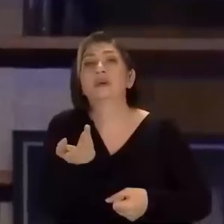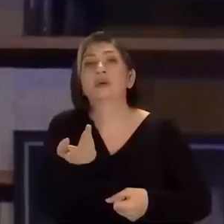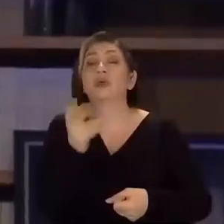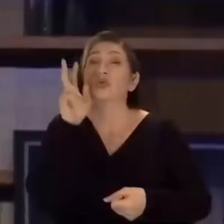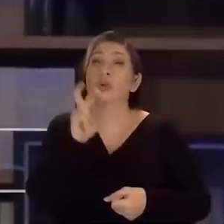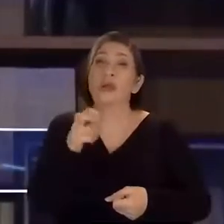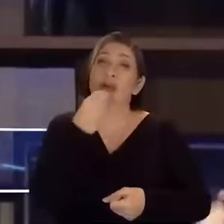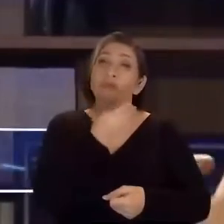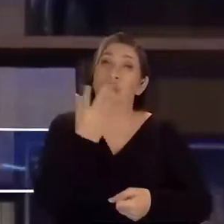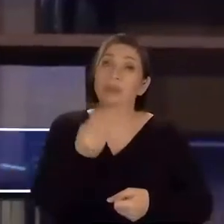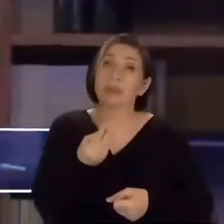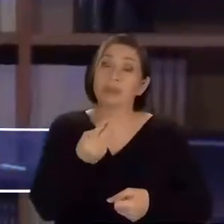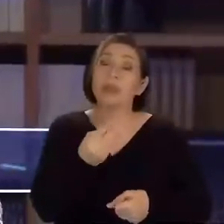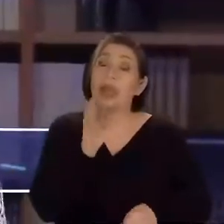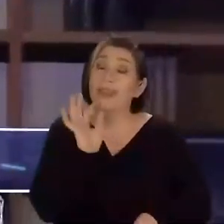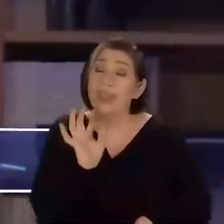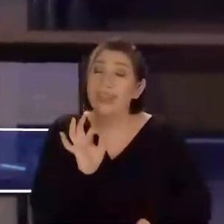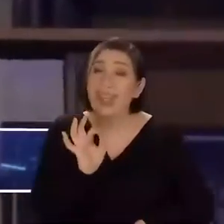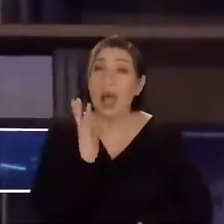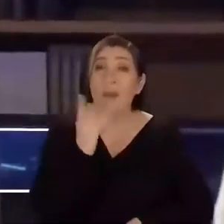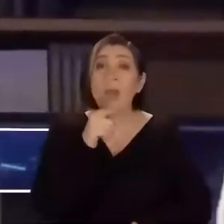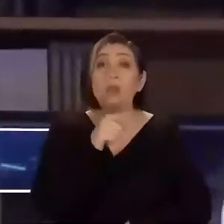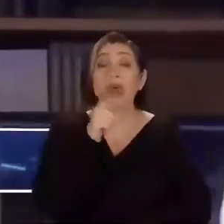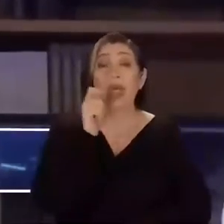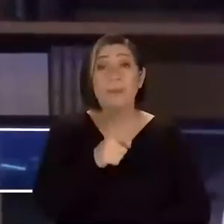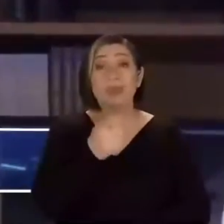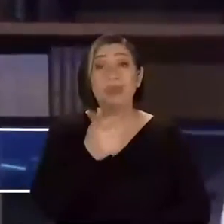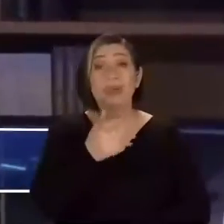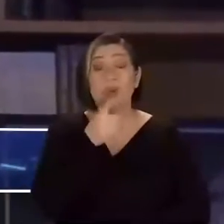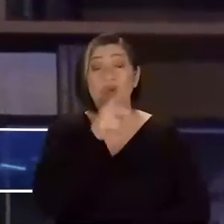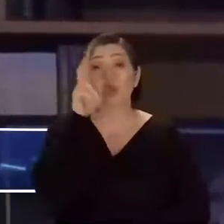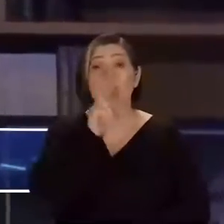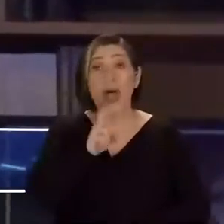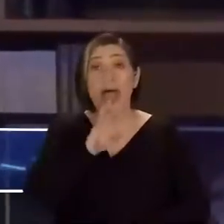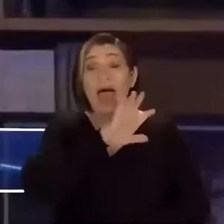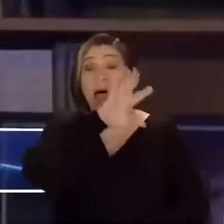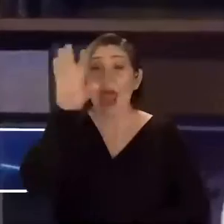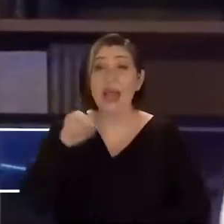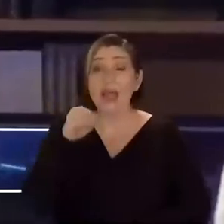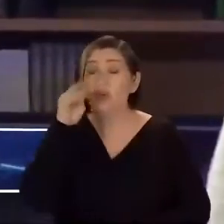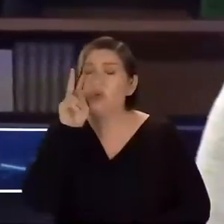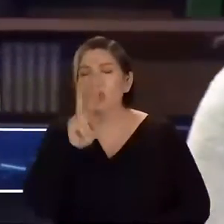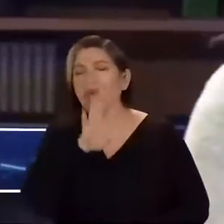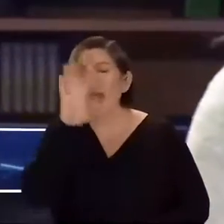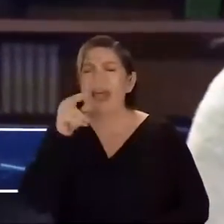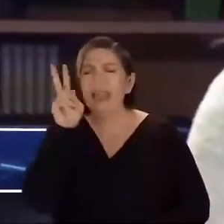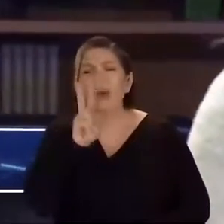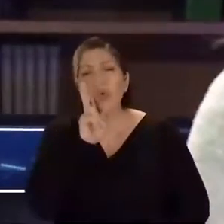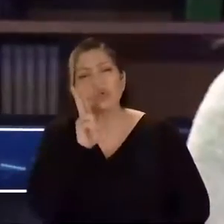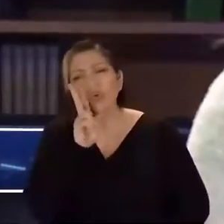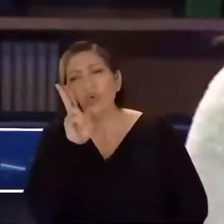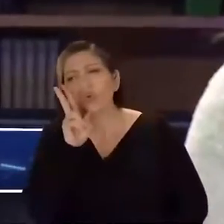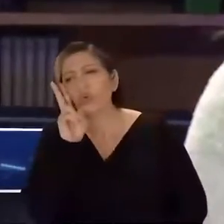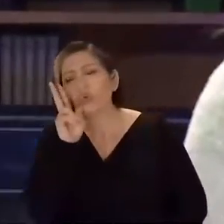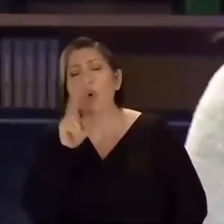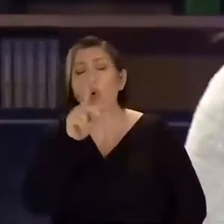dolar vermiş olabilir. Evet ama bu yaptı. O dolarlarını her yere soktular, her yere. Bütün